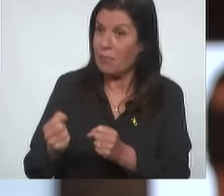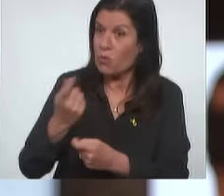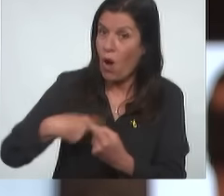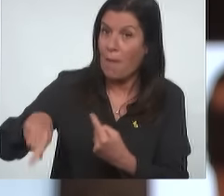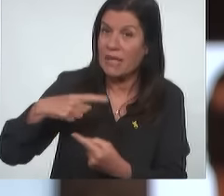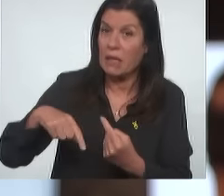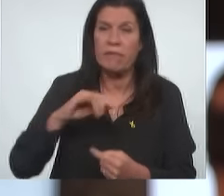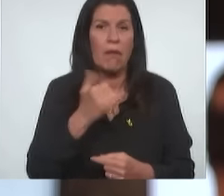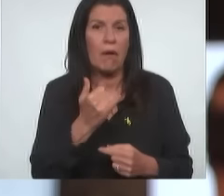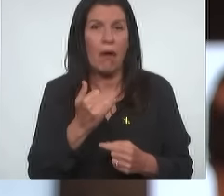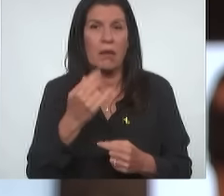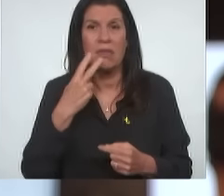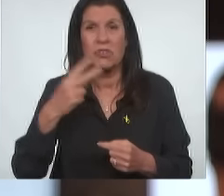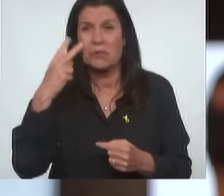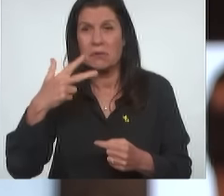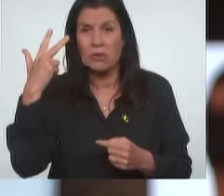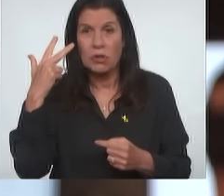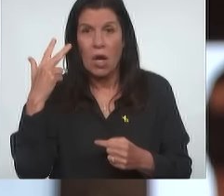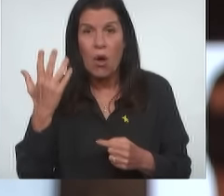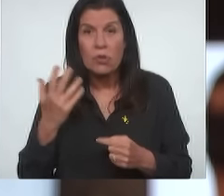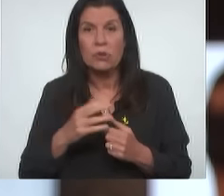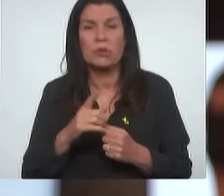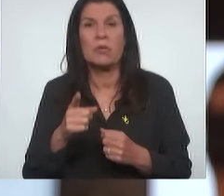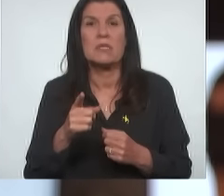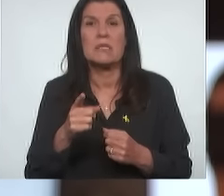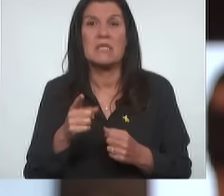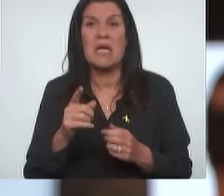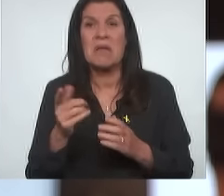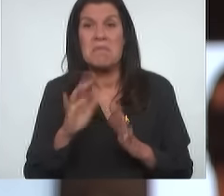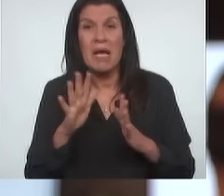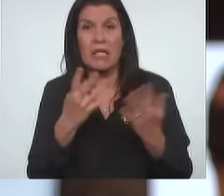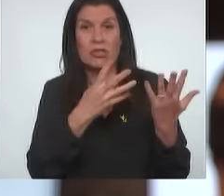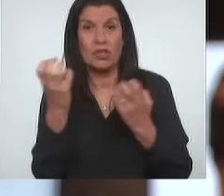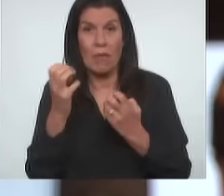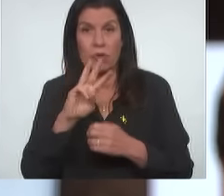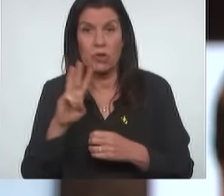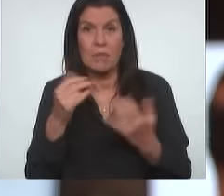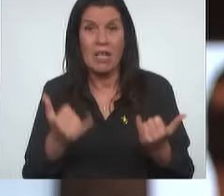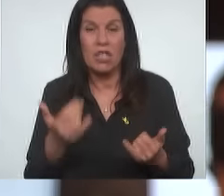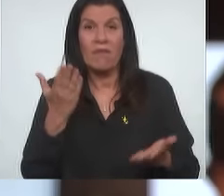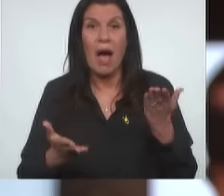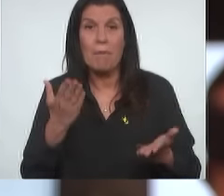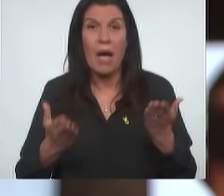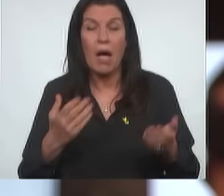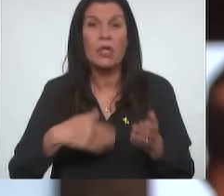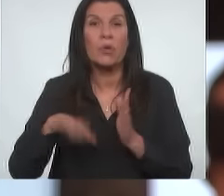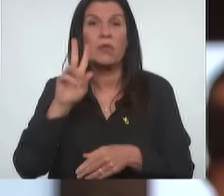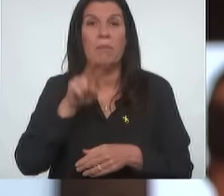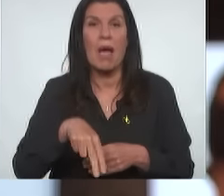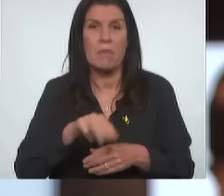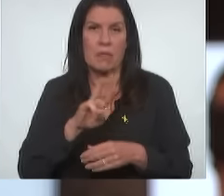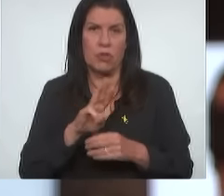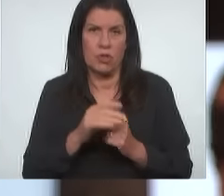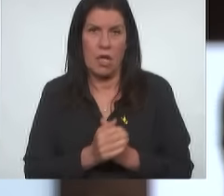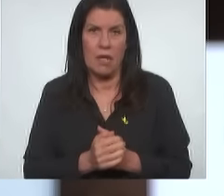שלוש, הפער בין המקיף לצד ג' עמד על סדר גודל של 900 שקלים, היום הפער כבר חוצה את ה-2,000 שקלים, מה שמוביל